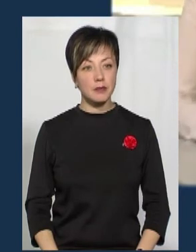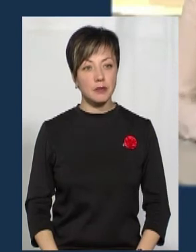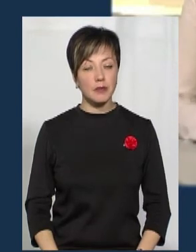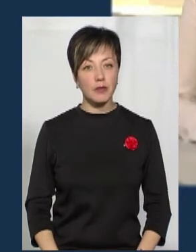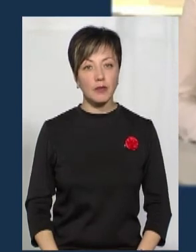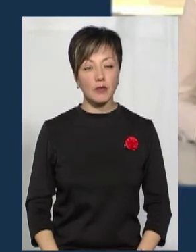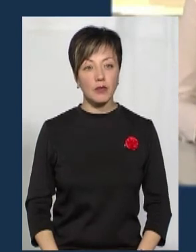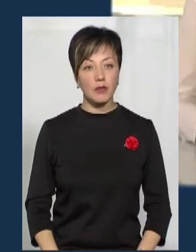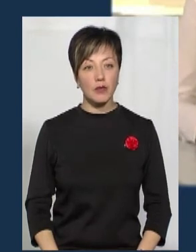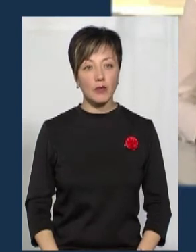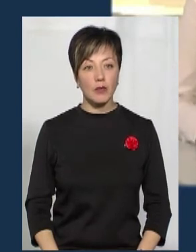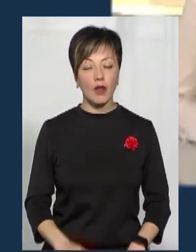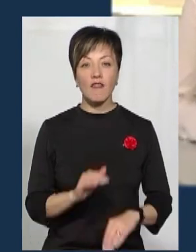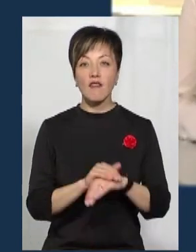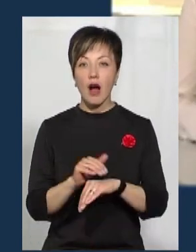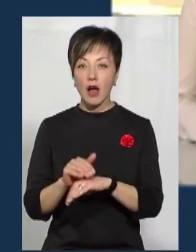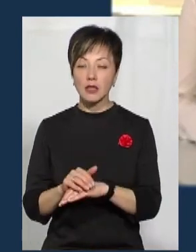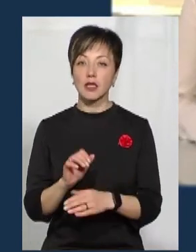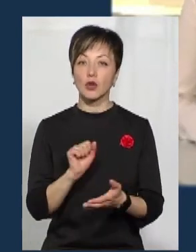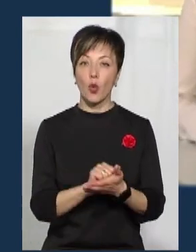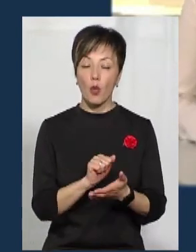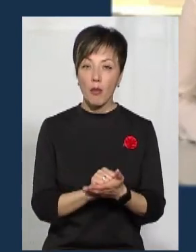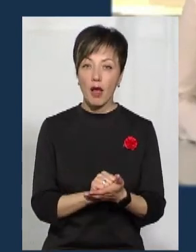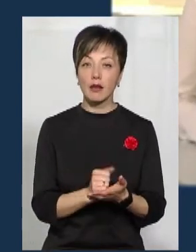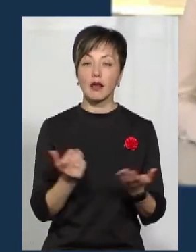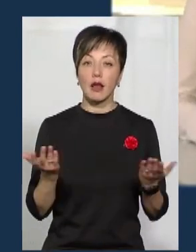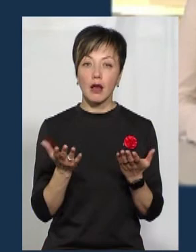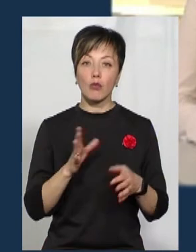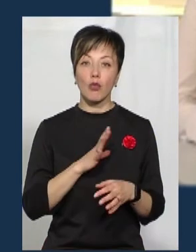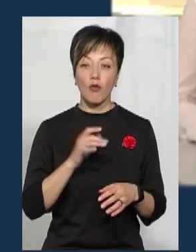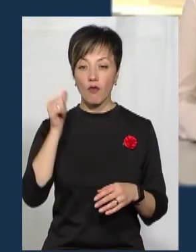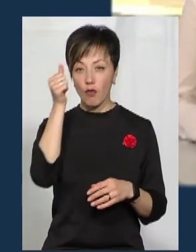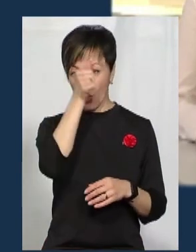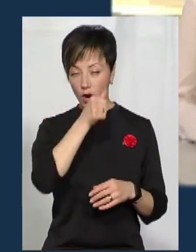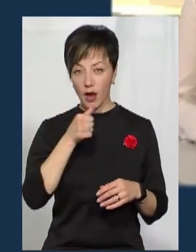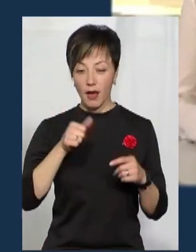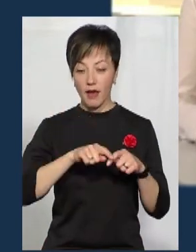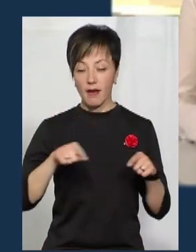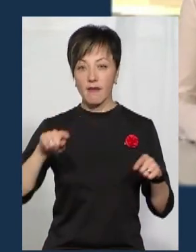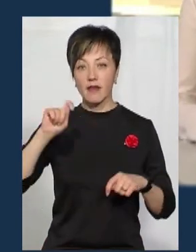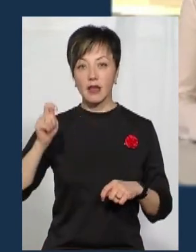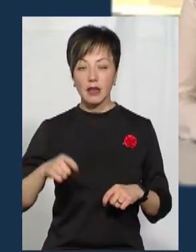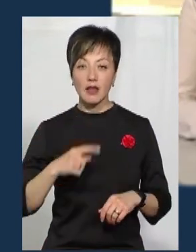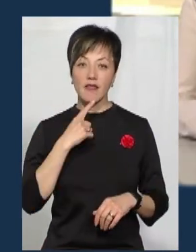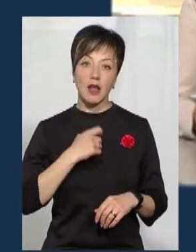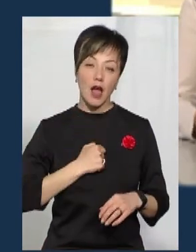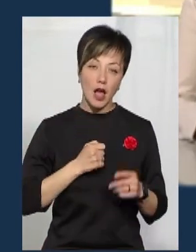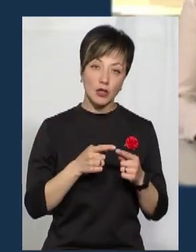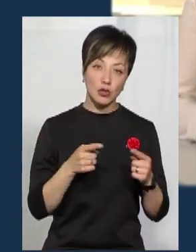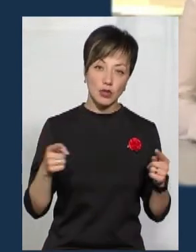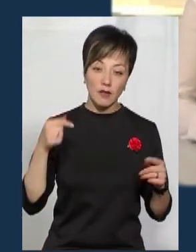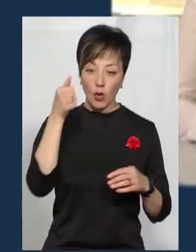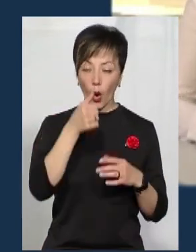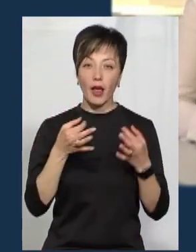Факти – це факти, документ, який він був в роки війни, після війни, в радянські часи і вже в